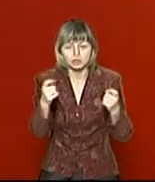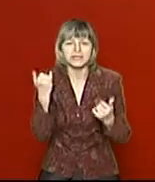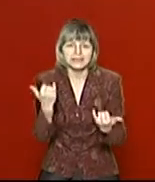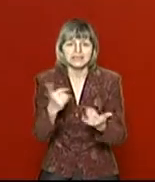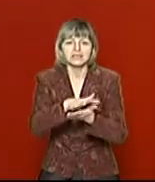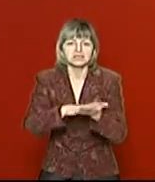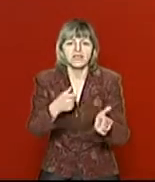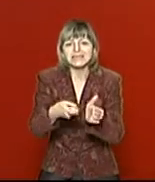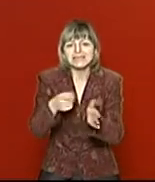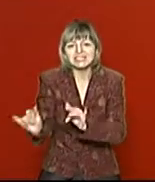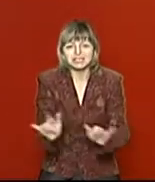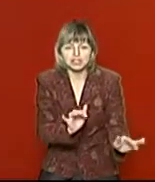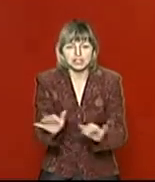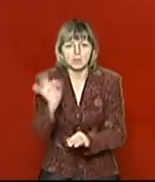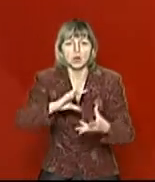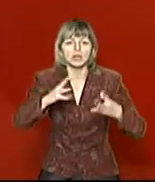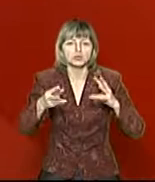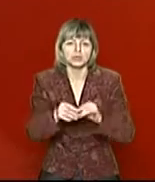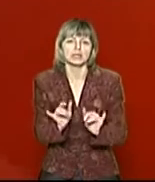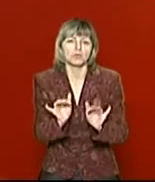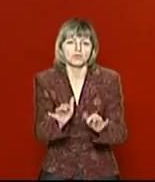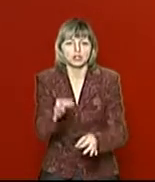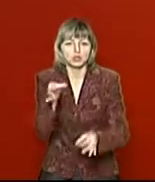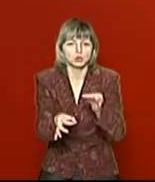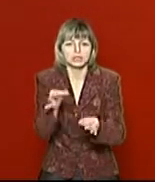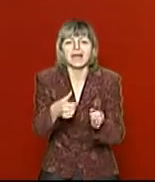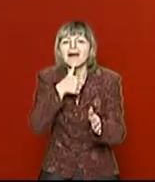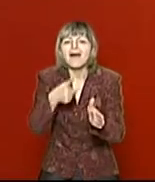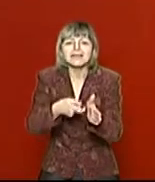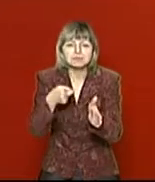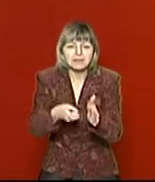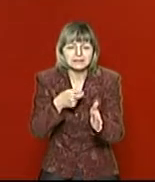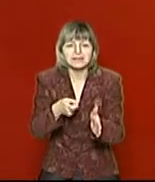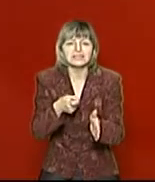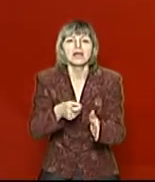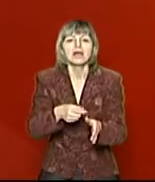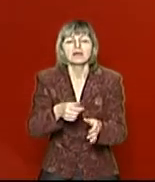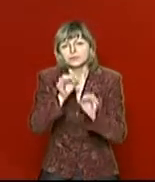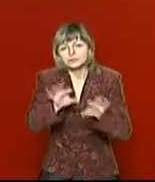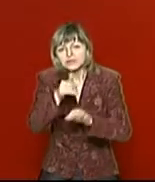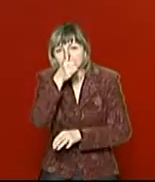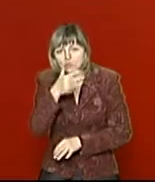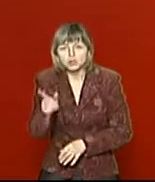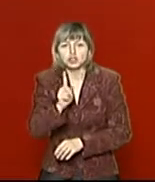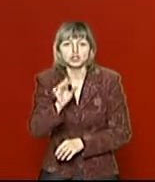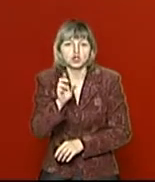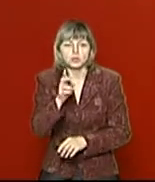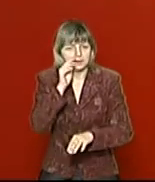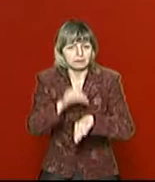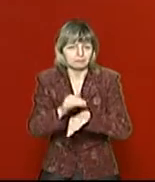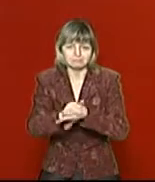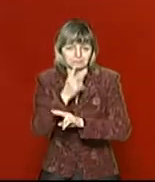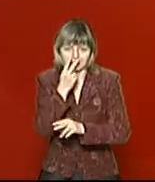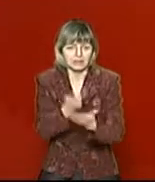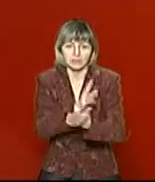тривають слідчі дії. Про результати проведених судових експертиз слідство повідомити не може, щоб не розкрити